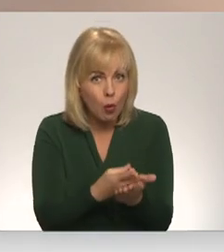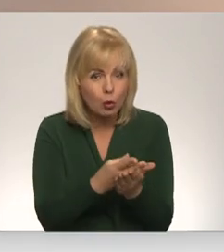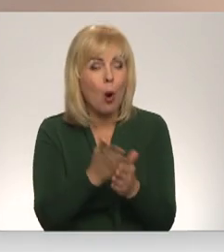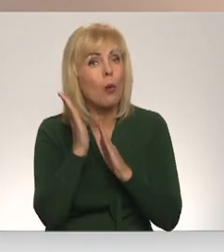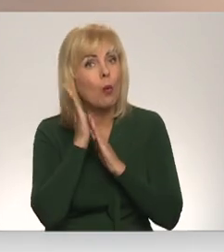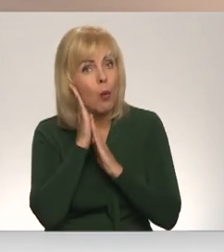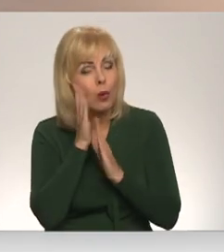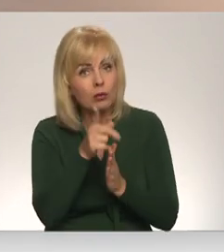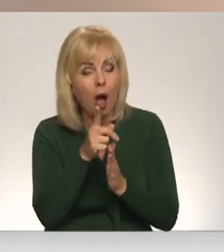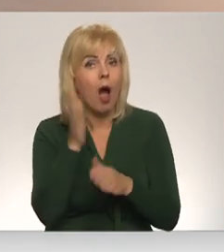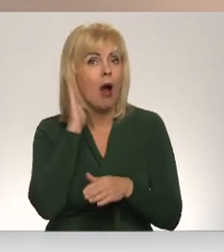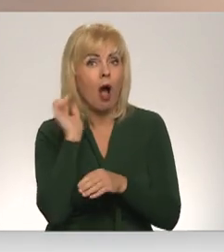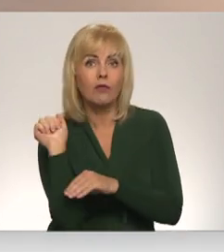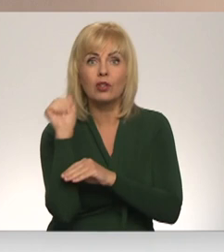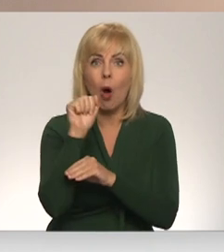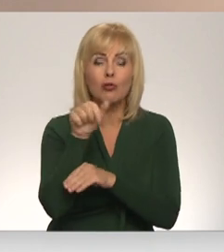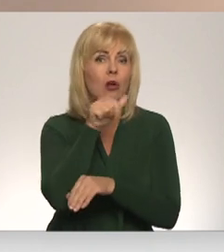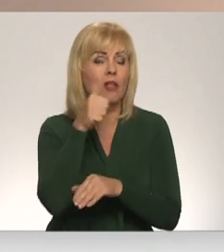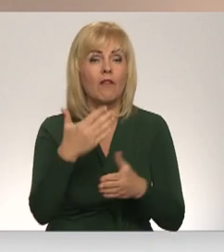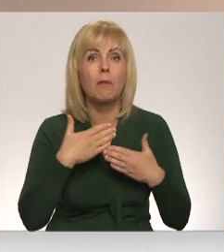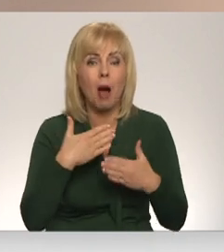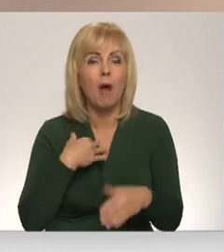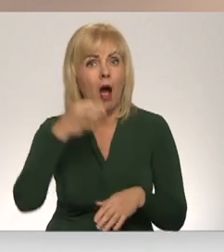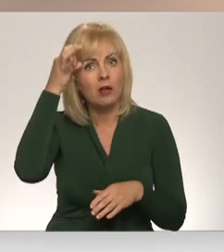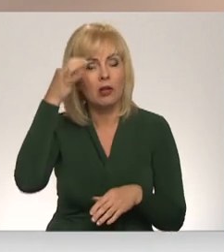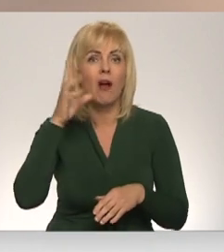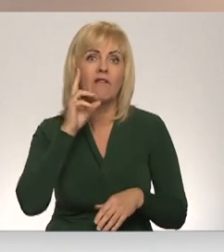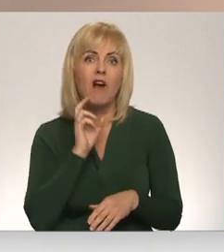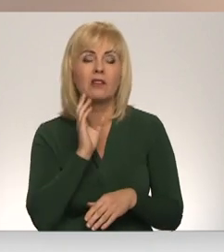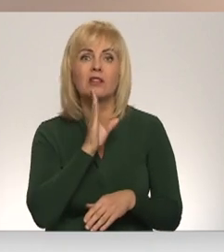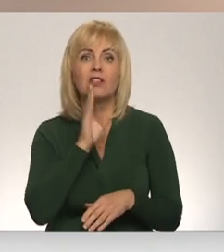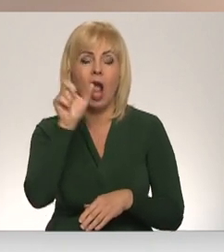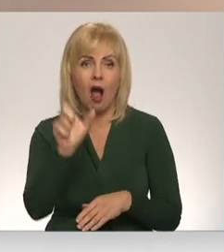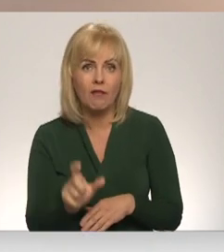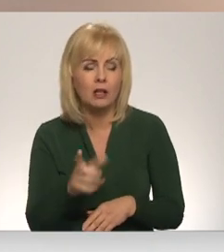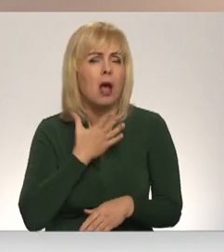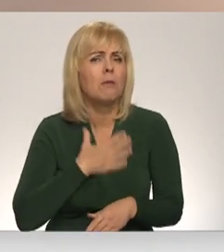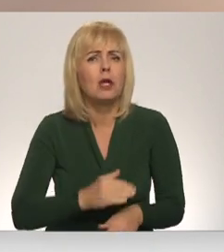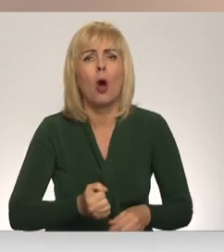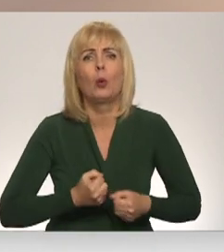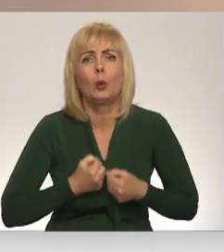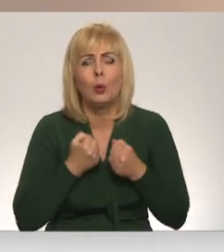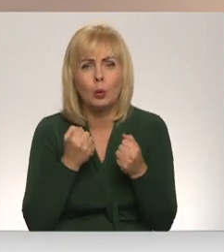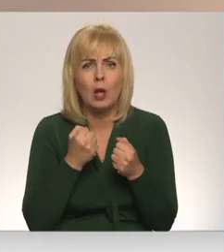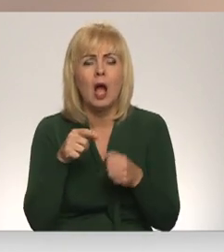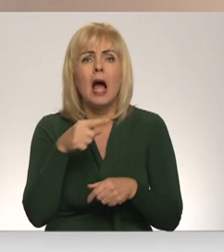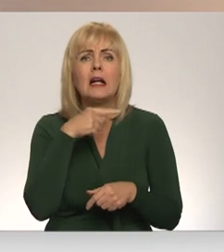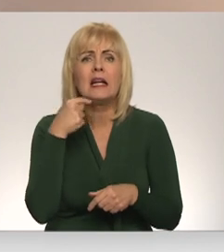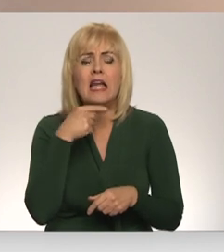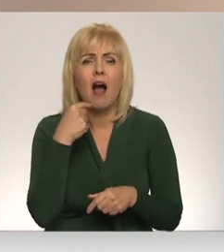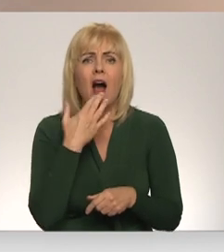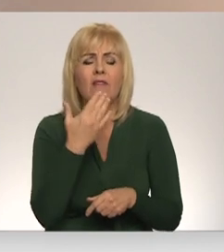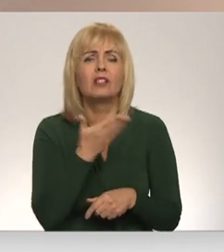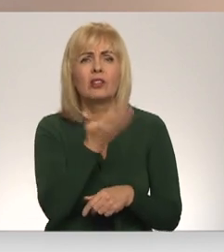nevar paelpot. Un es atceros vienai vecai dāmai, viņai bija ļoti grūti, un viņa krievis sauc, ka viņai